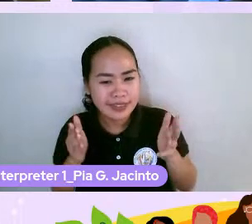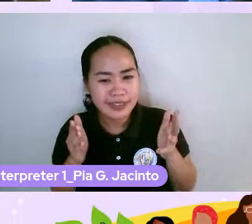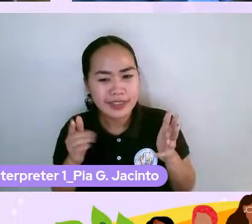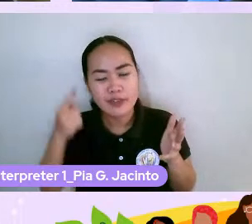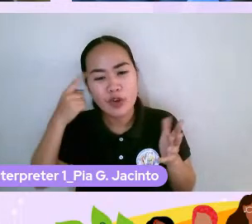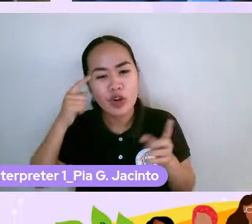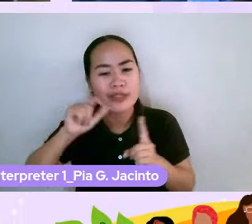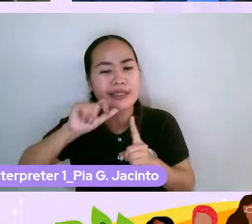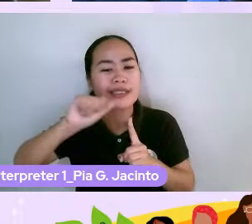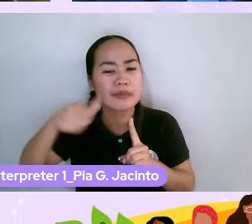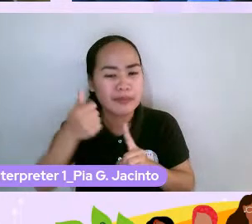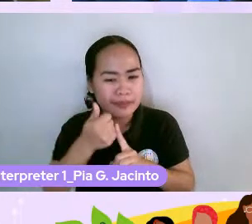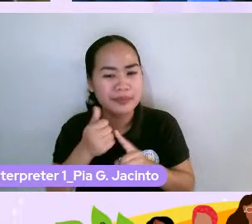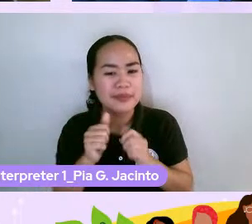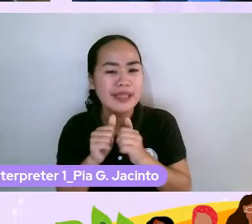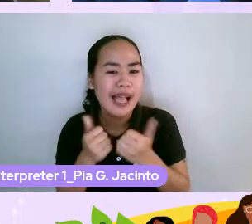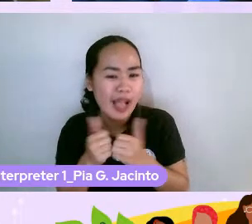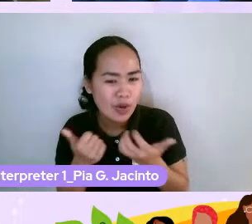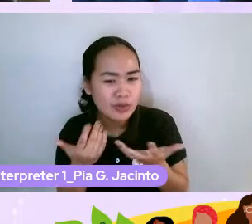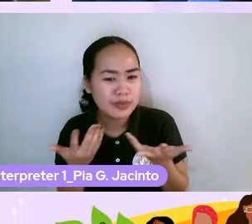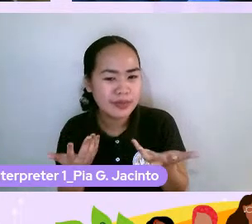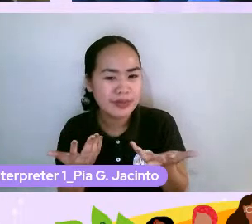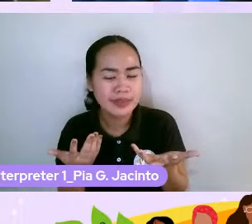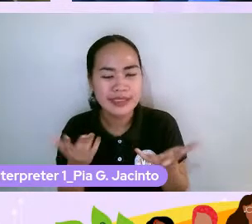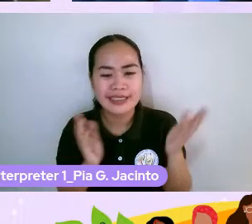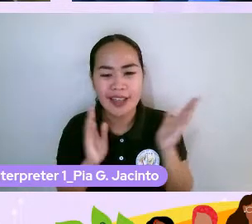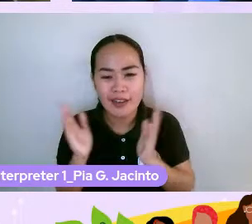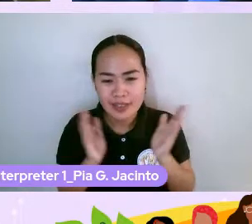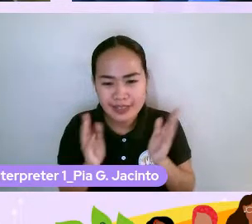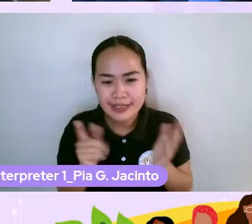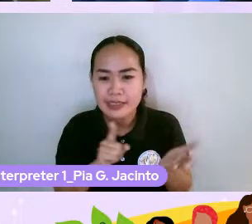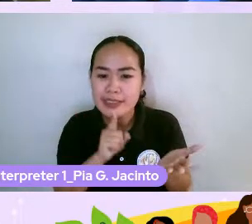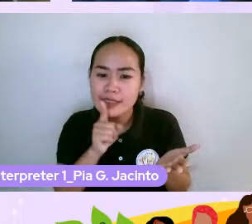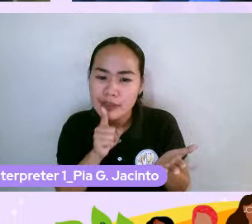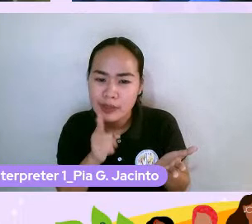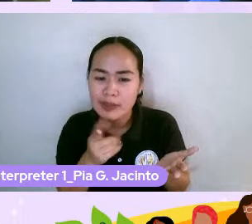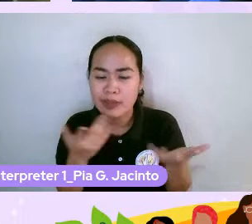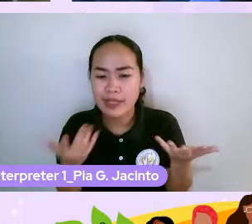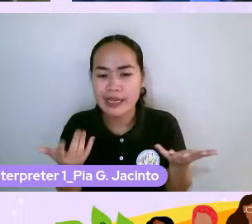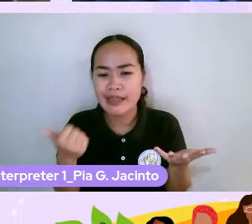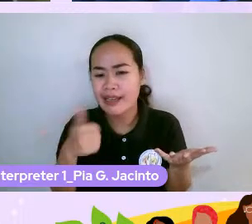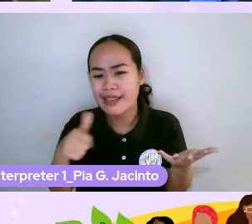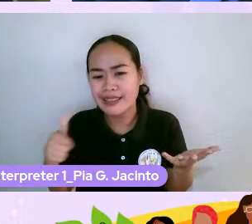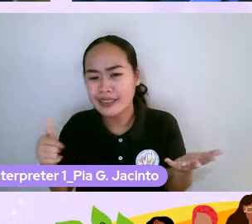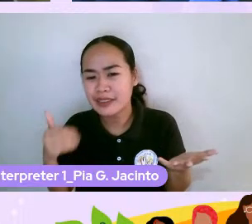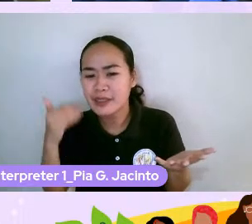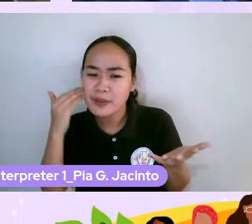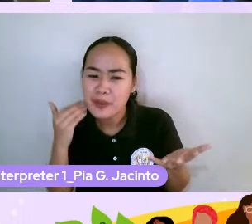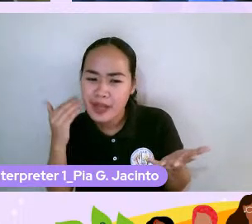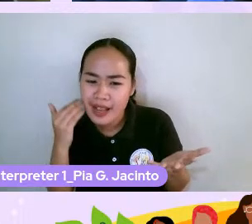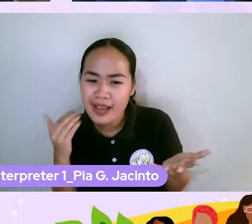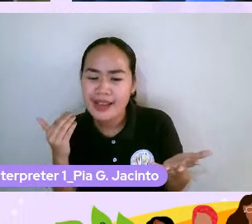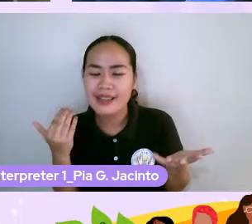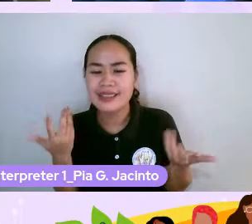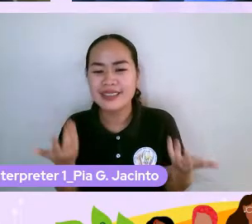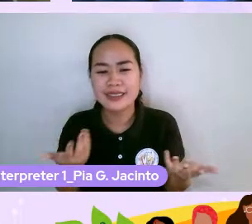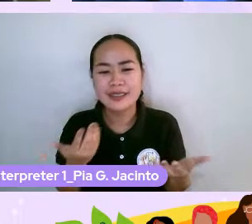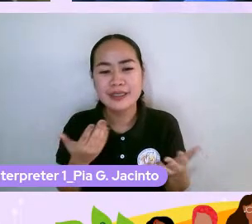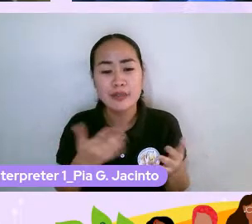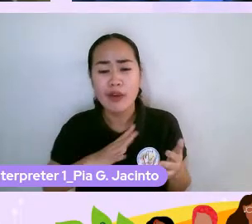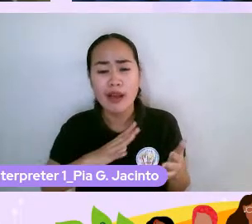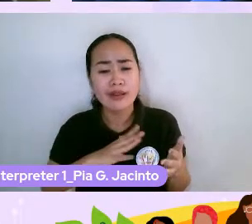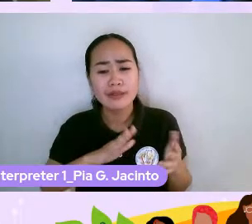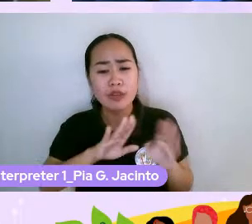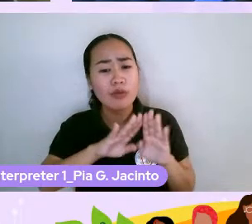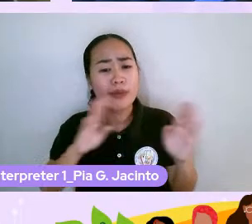ang aming servisyo. Kung anuman po ang mga nagiging shortcomings namin, we are open to